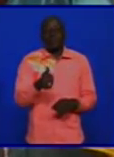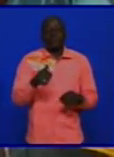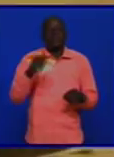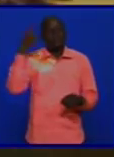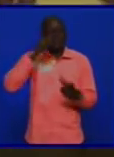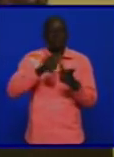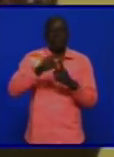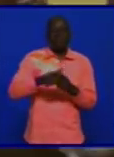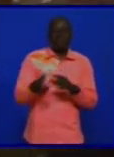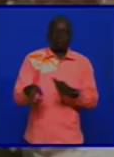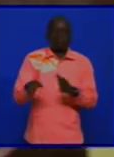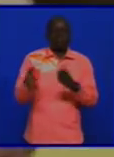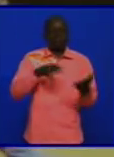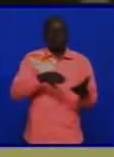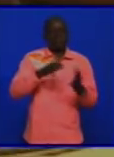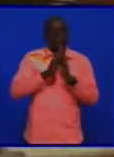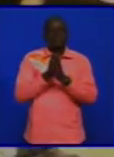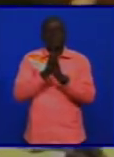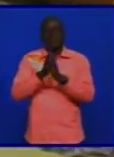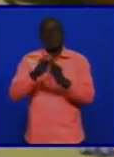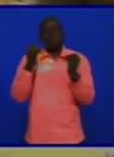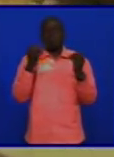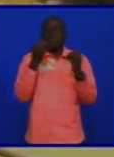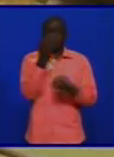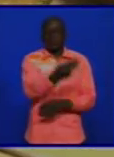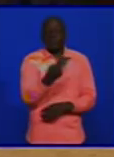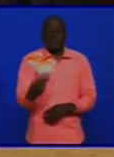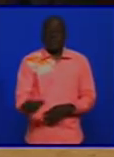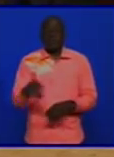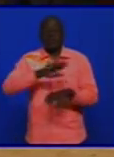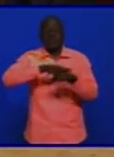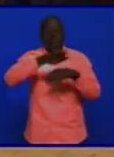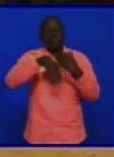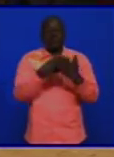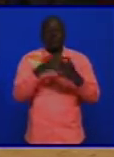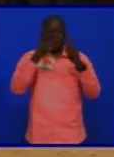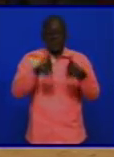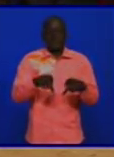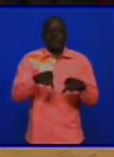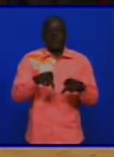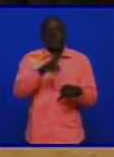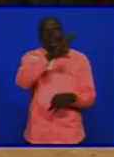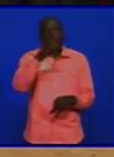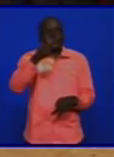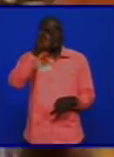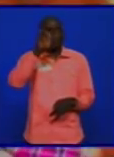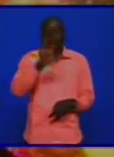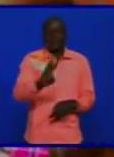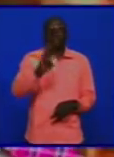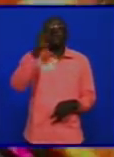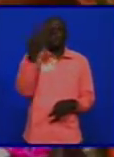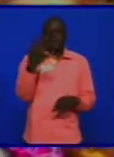naufrage, le navire était en surcharge de marchandises, mais surtout de passagers. Au moins 265 personnes se trouvaient à